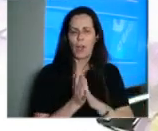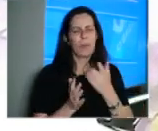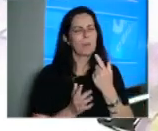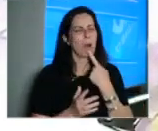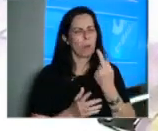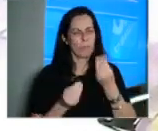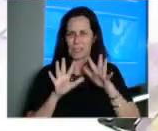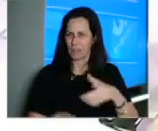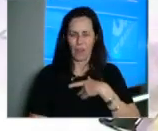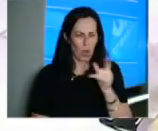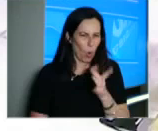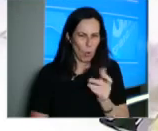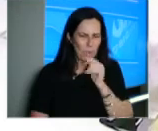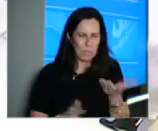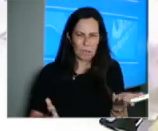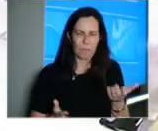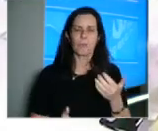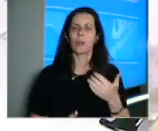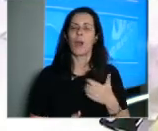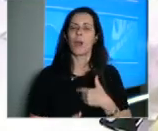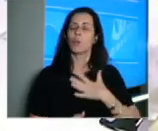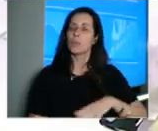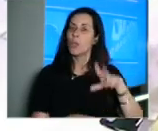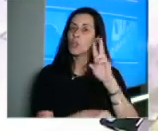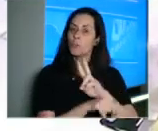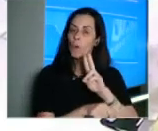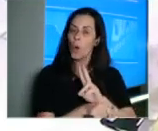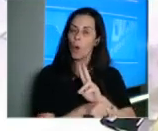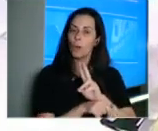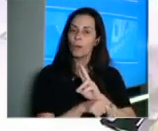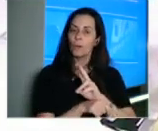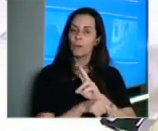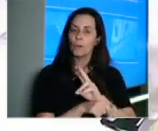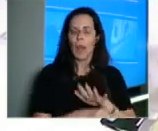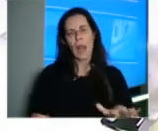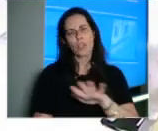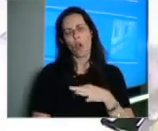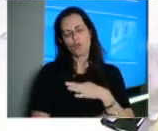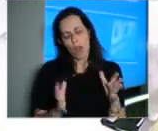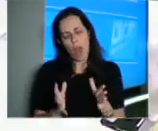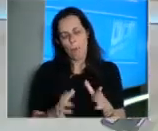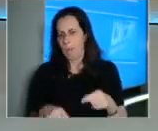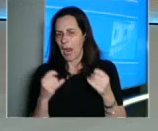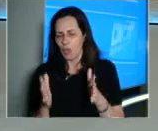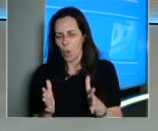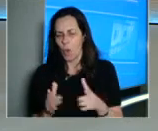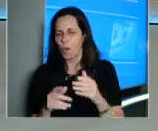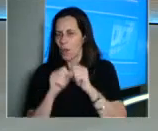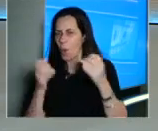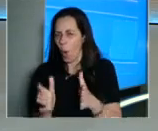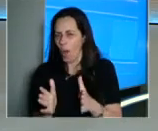שנאה וקוטביות. אנחנו לא שמה. אנחנו רוצים לשמור על החלקת האלוקים שלנו בחינוך, בעולם